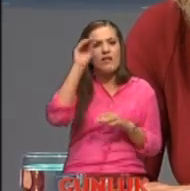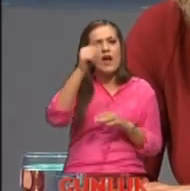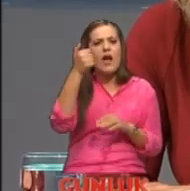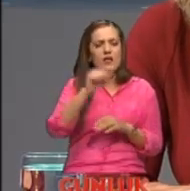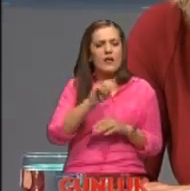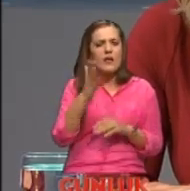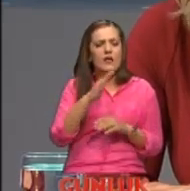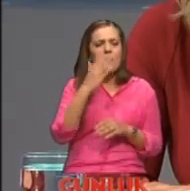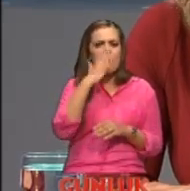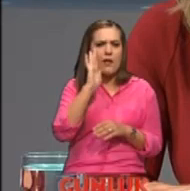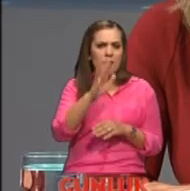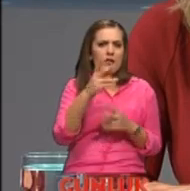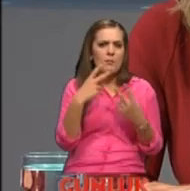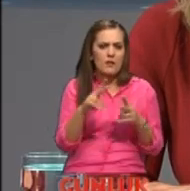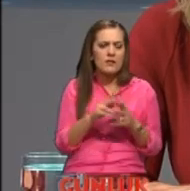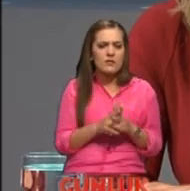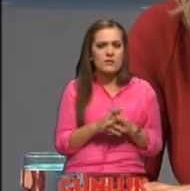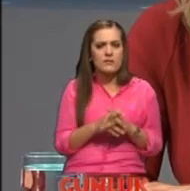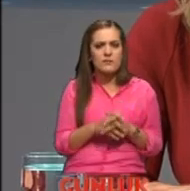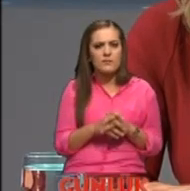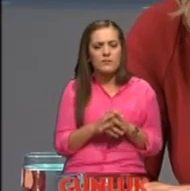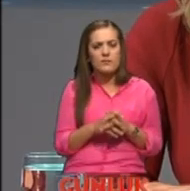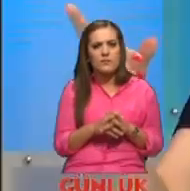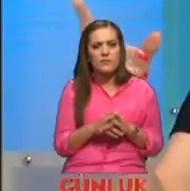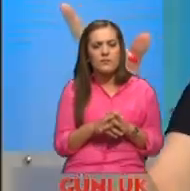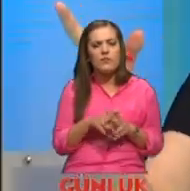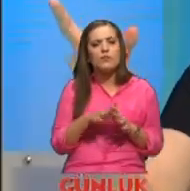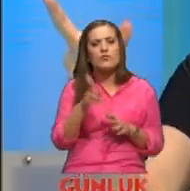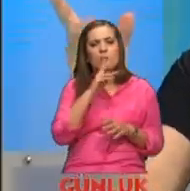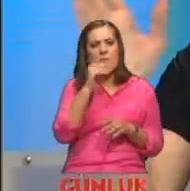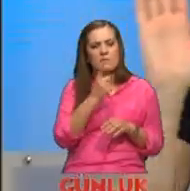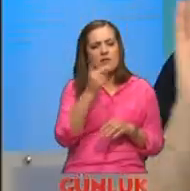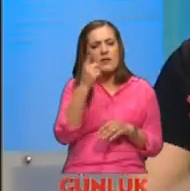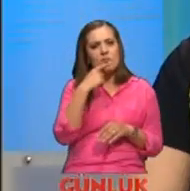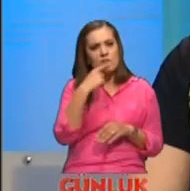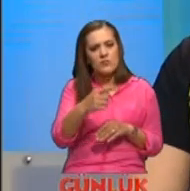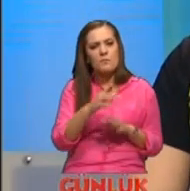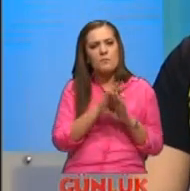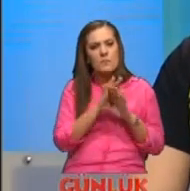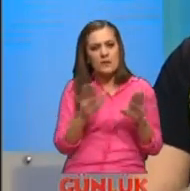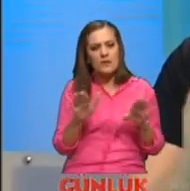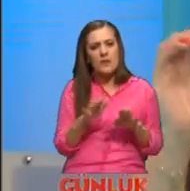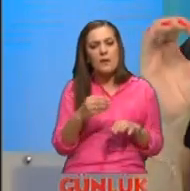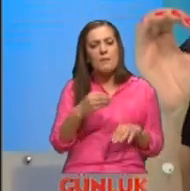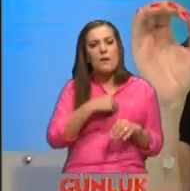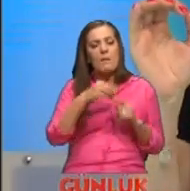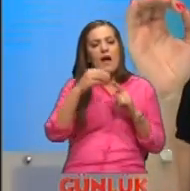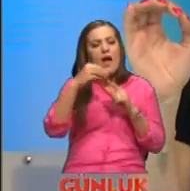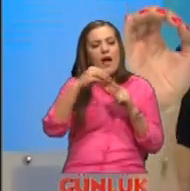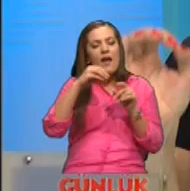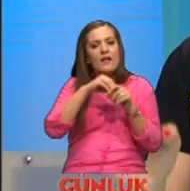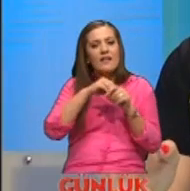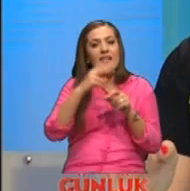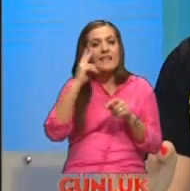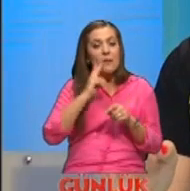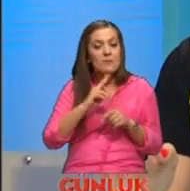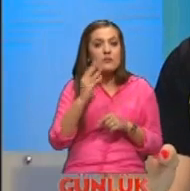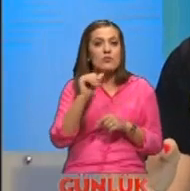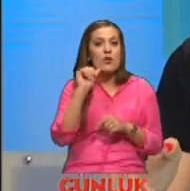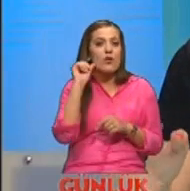ay kadar bekletebilir. Hatta. Evet. Harika. Son bir şey daha söyleyelim, bitirelim. Meme başı tabii